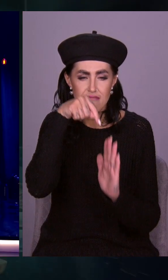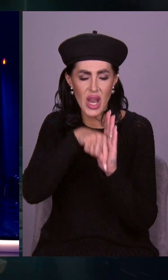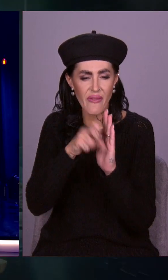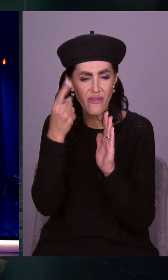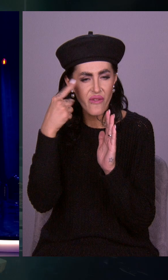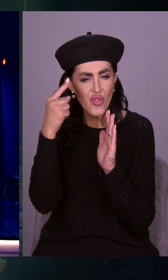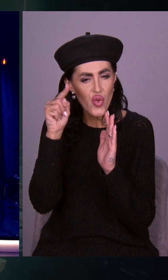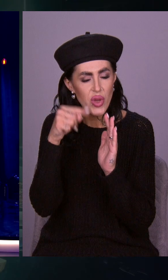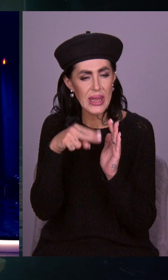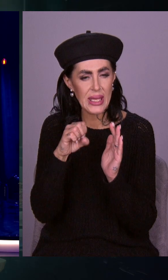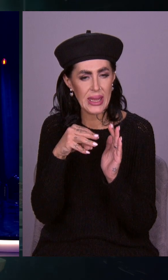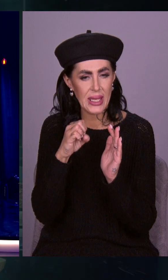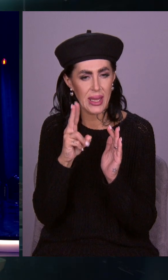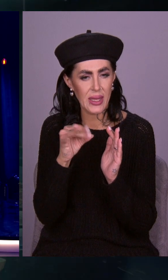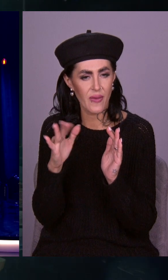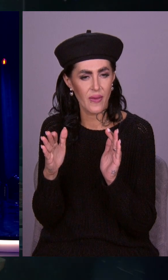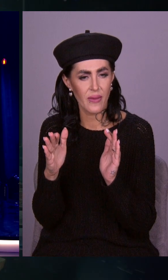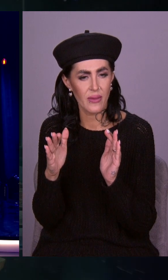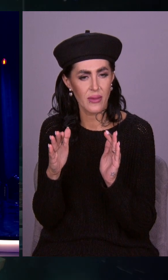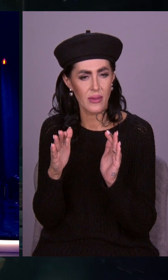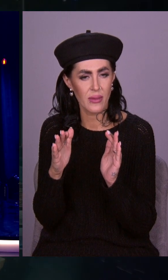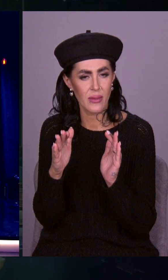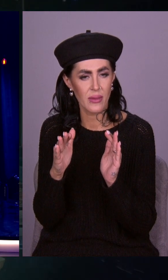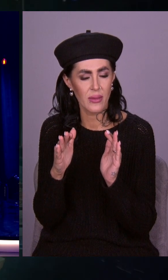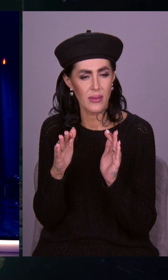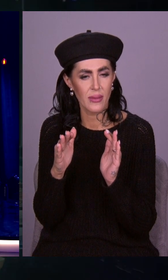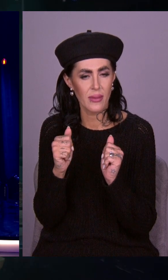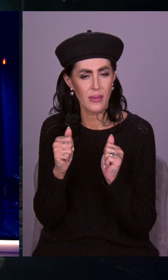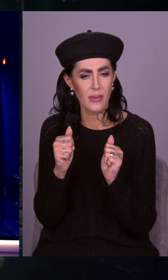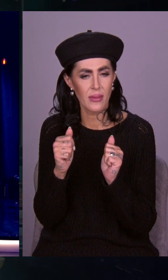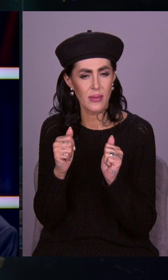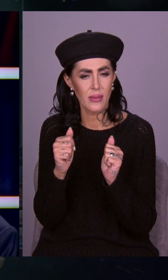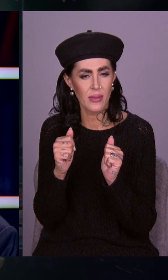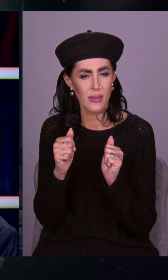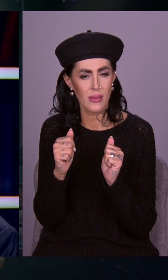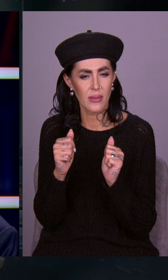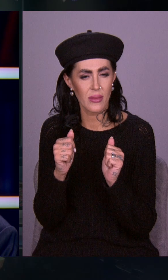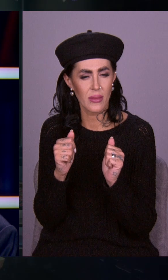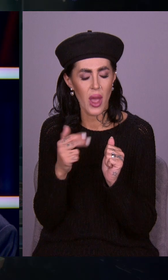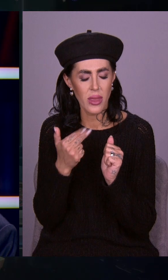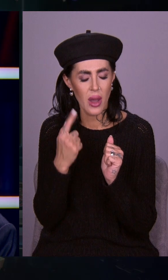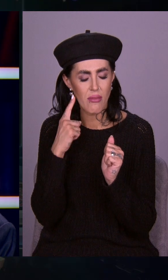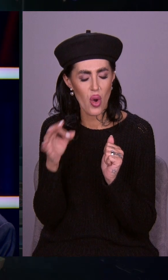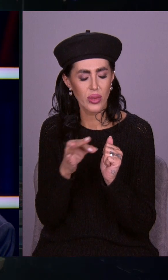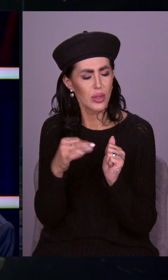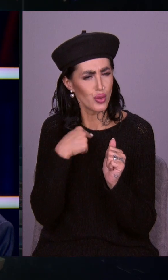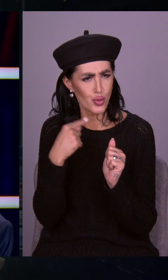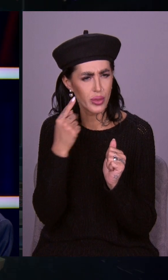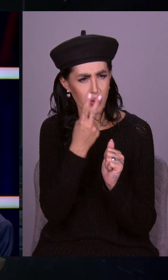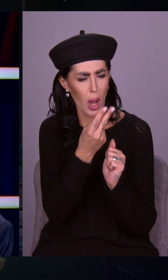Перше було ближче, бо там ближче до пострілів. А... Бачу чоловіка в шляпі,